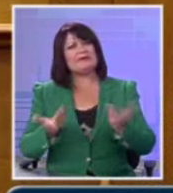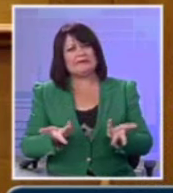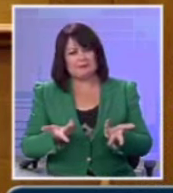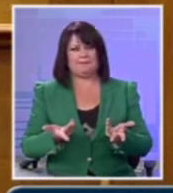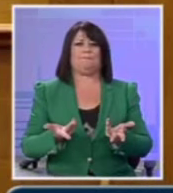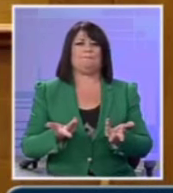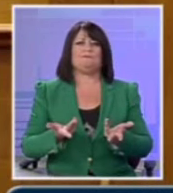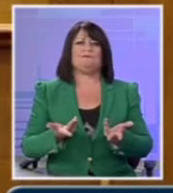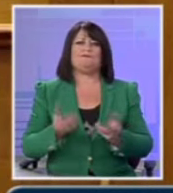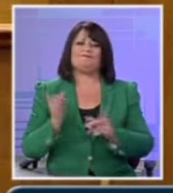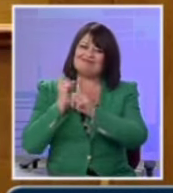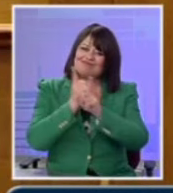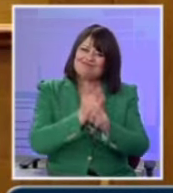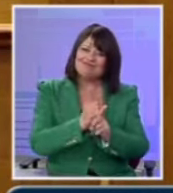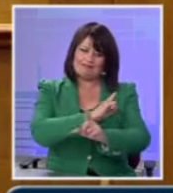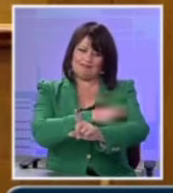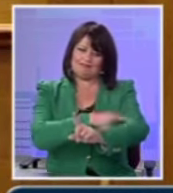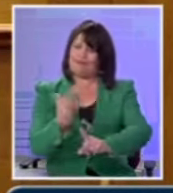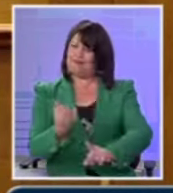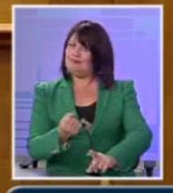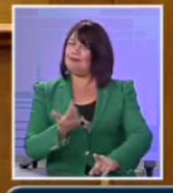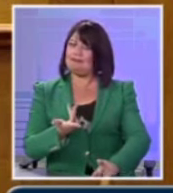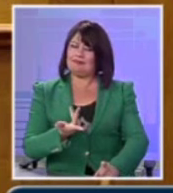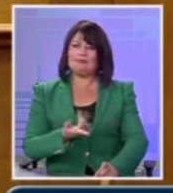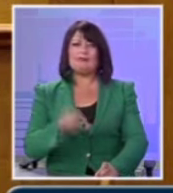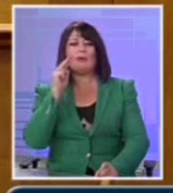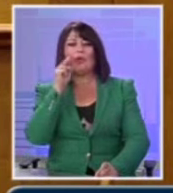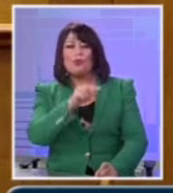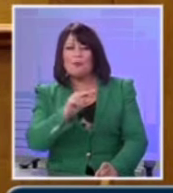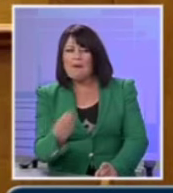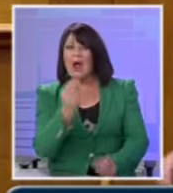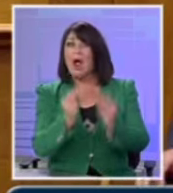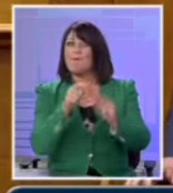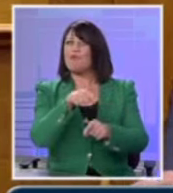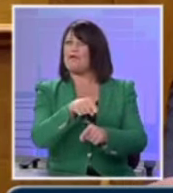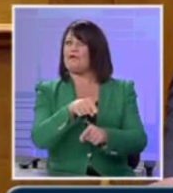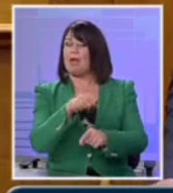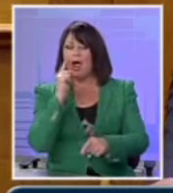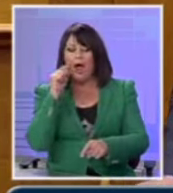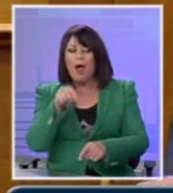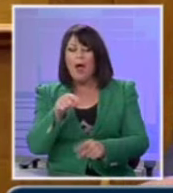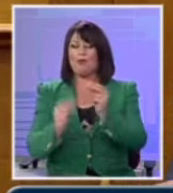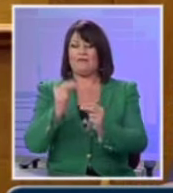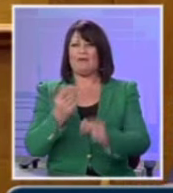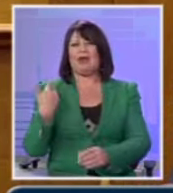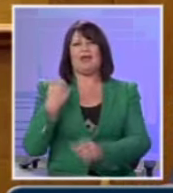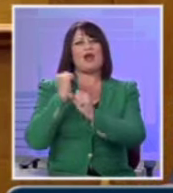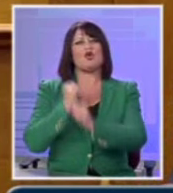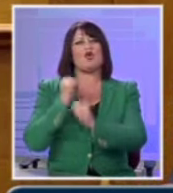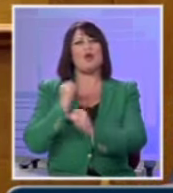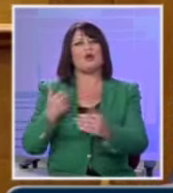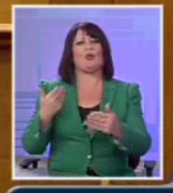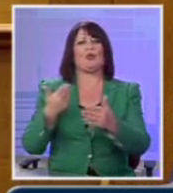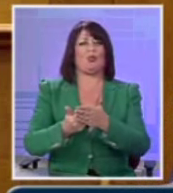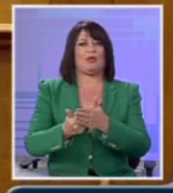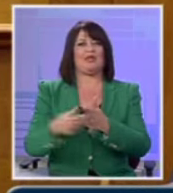μια ιδιαιτερότητα και μια ικανότητα να εντοπίζει τα προβλήματα. Όταν το Γενάρη, τα τέλη του